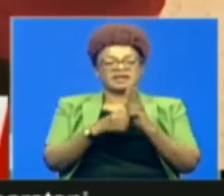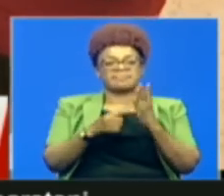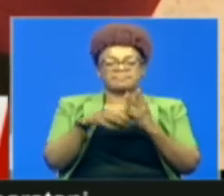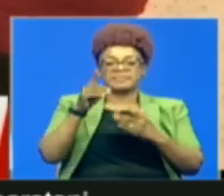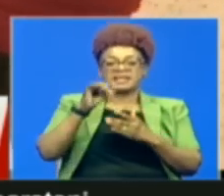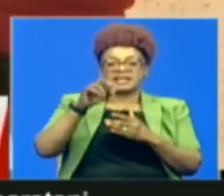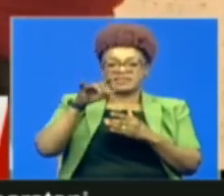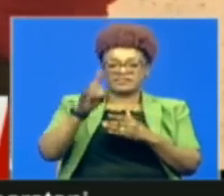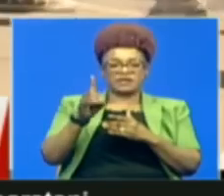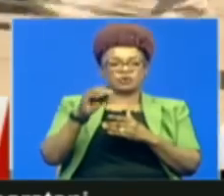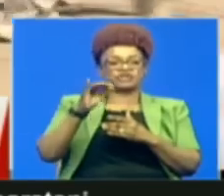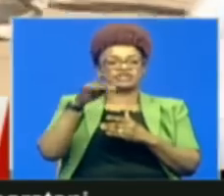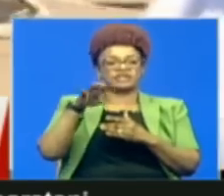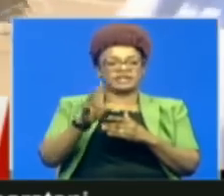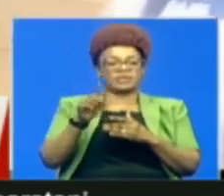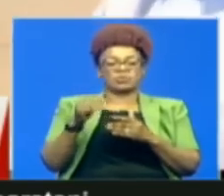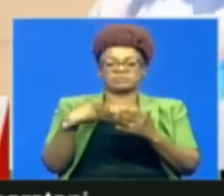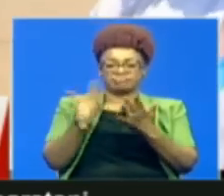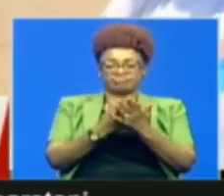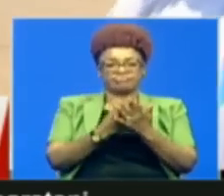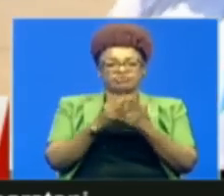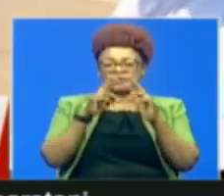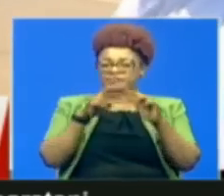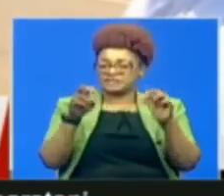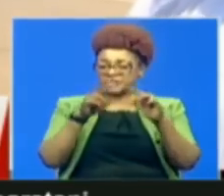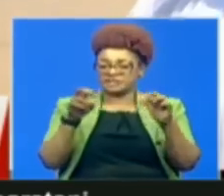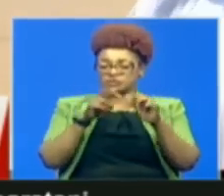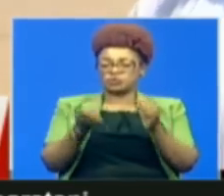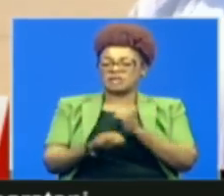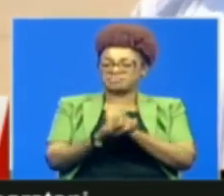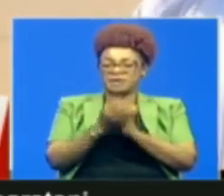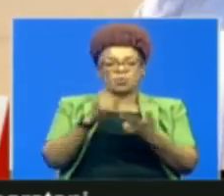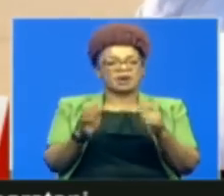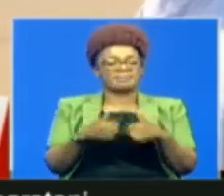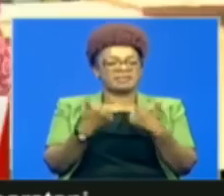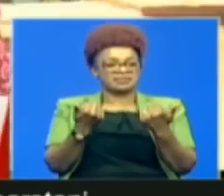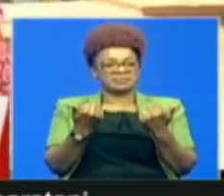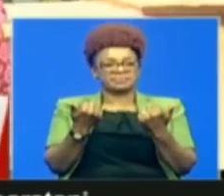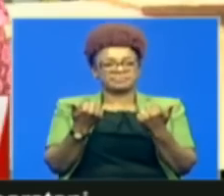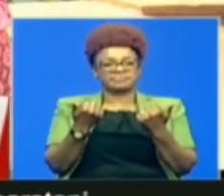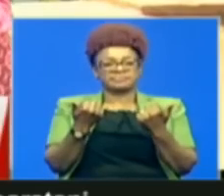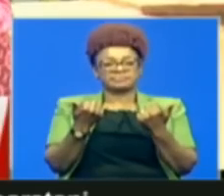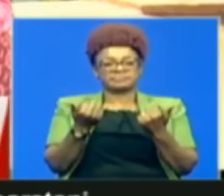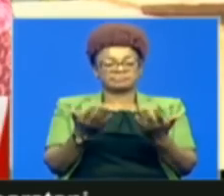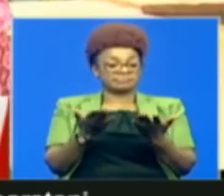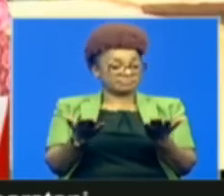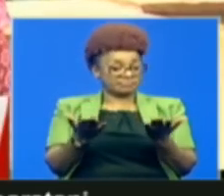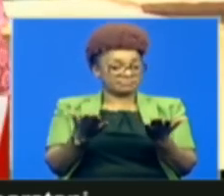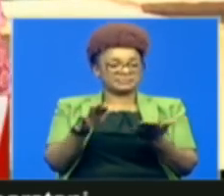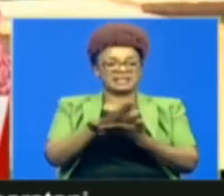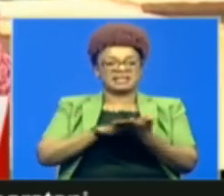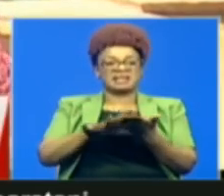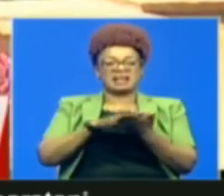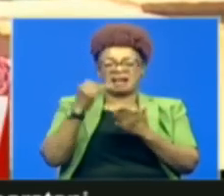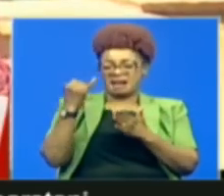Ochieng alikamatwa kwa ajili ya kuhojiwa kung'amua kilichotokea. Hapa ni mahali pa mwisho